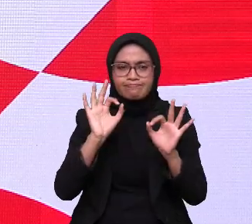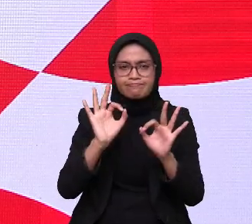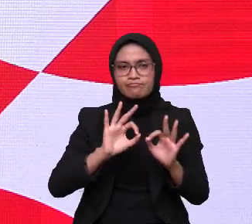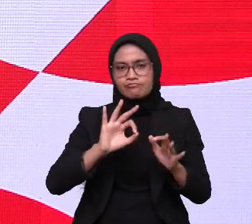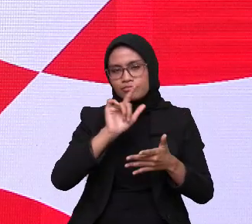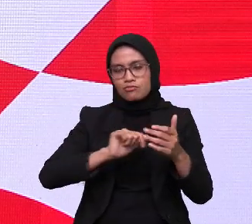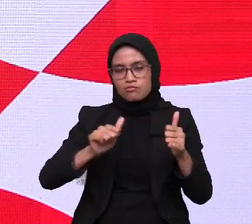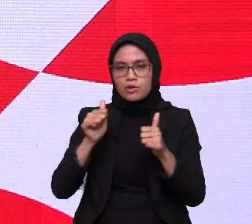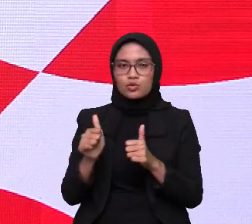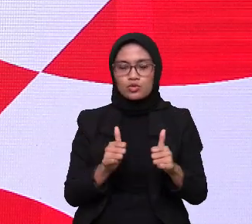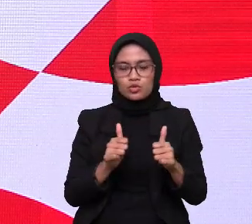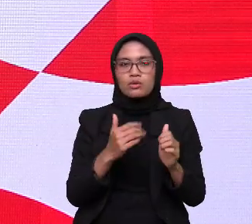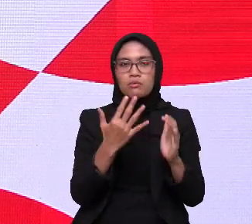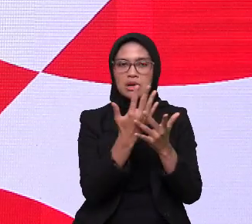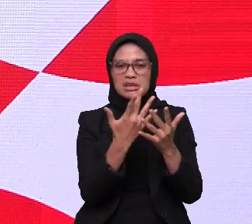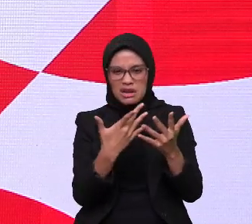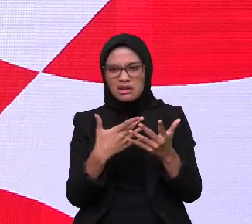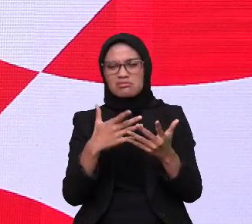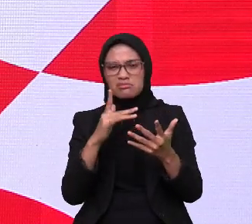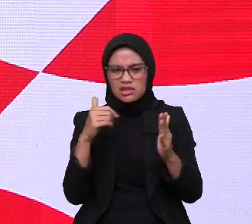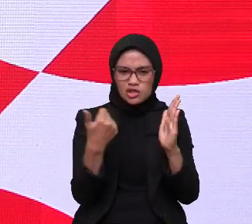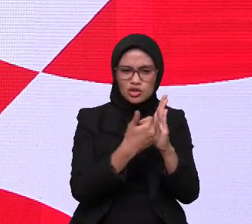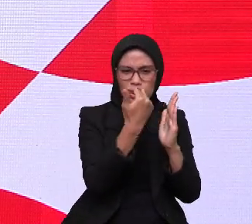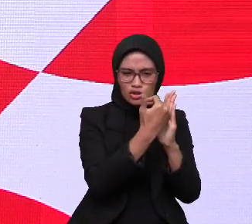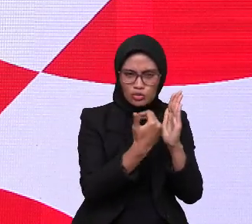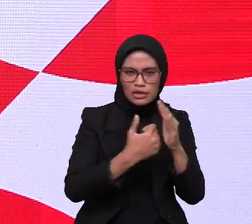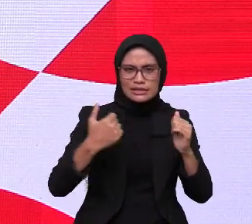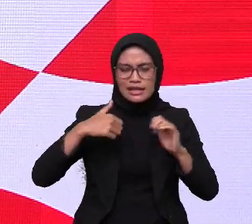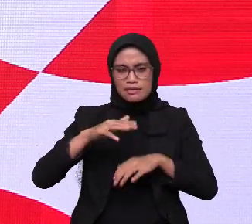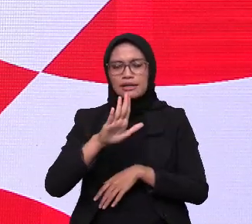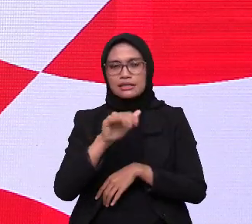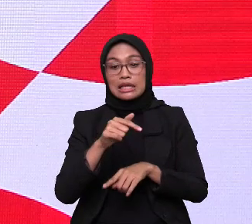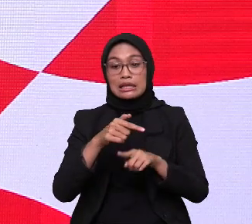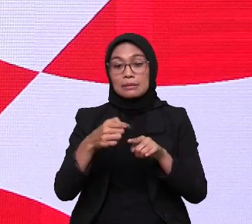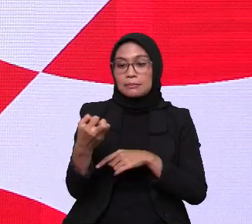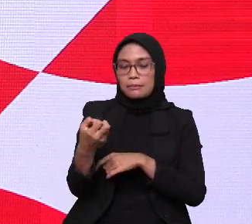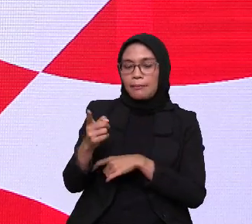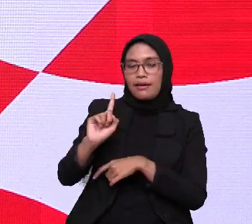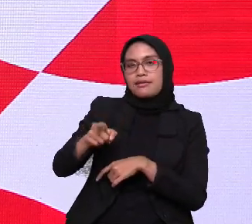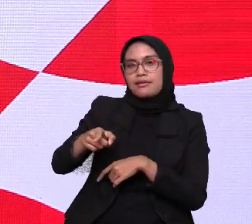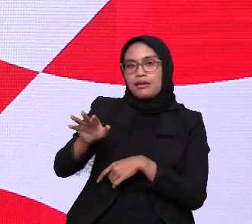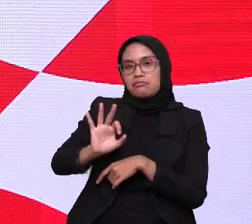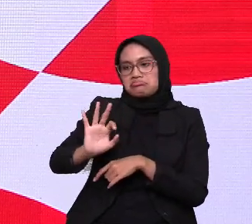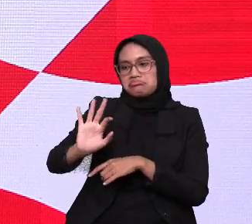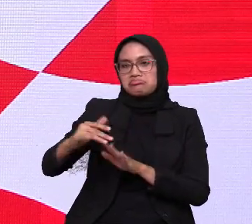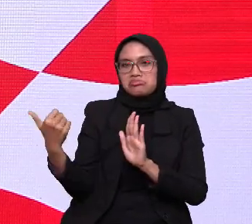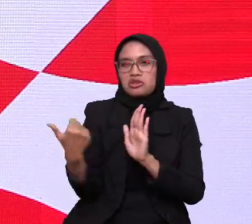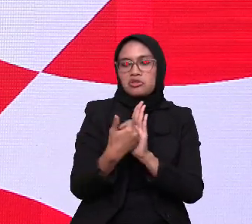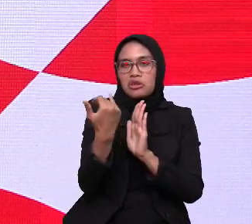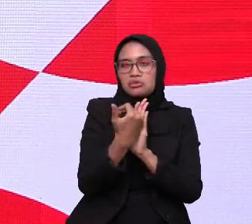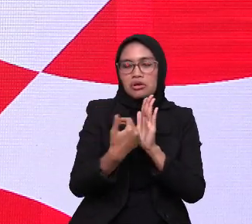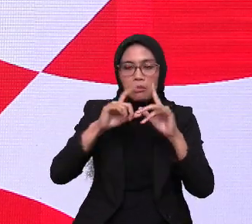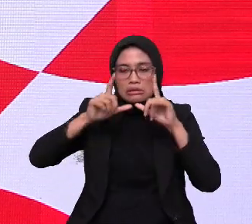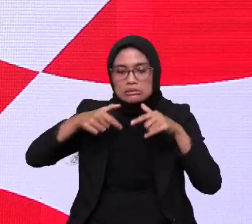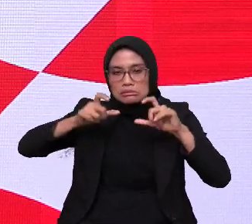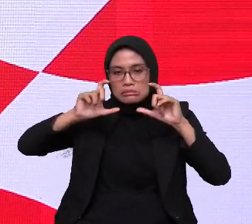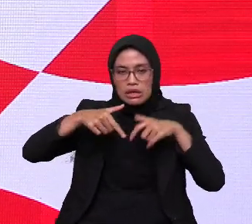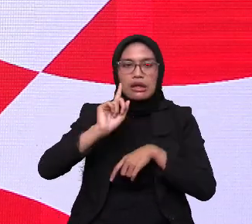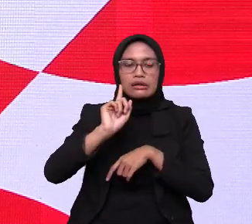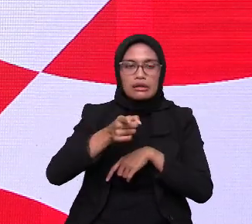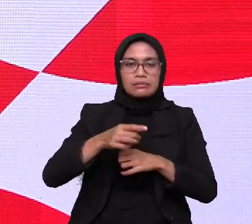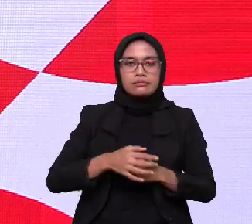protokol kesehatan meskipun ada beberapa yang terpantau tidak menggunakan masker terakhir mengakhiri